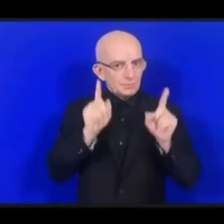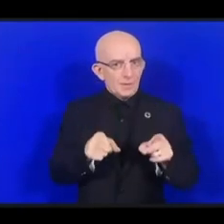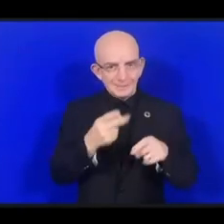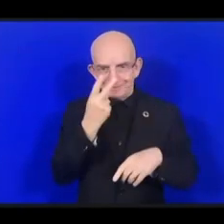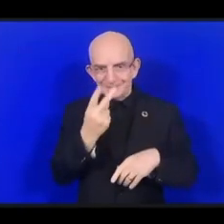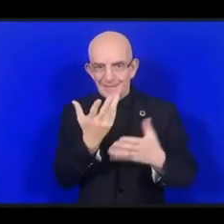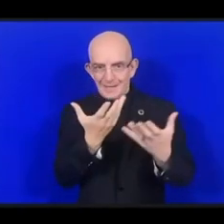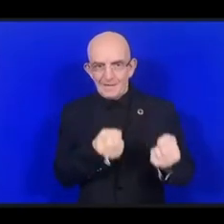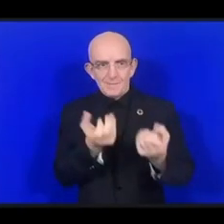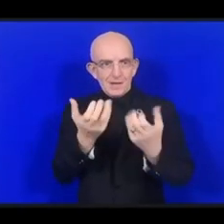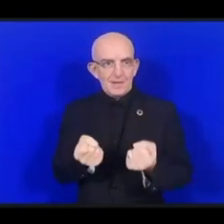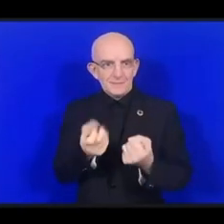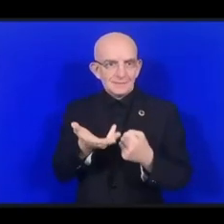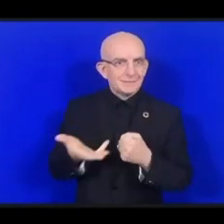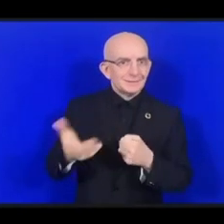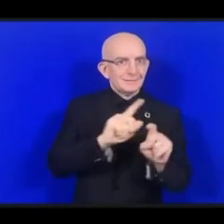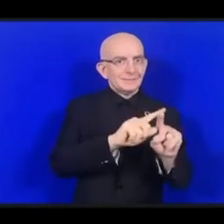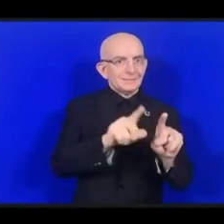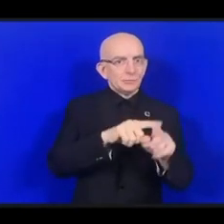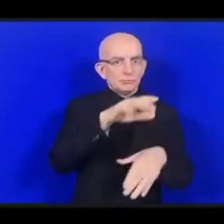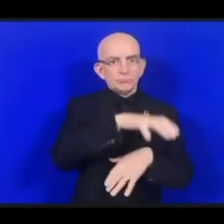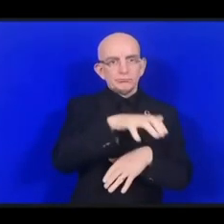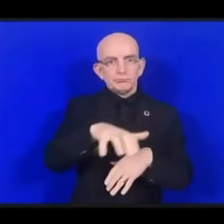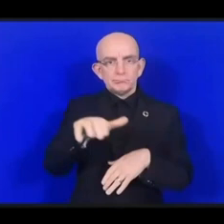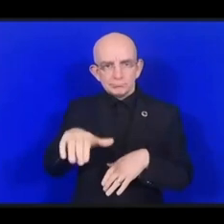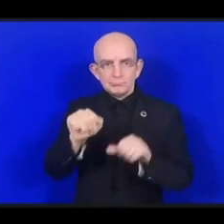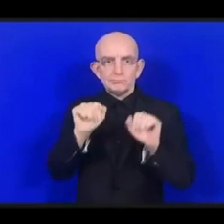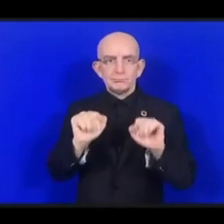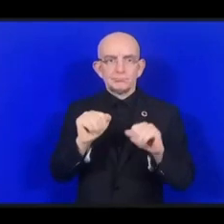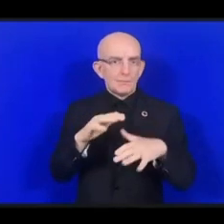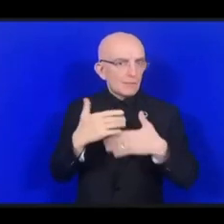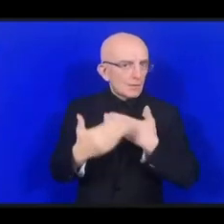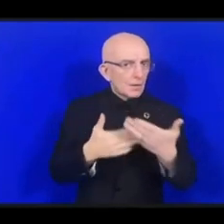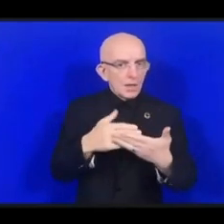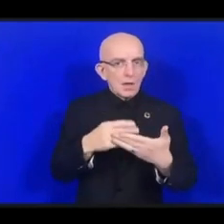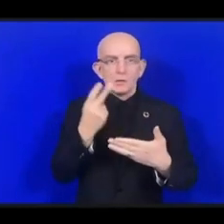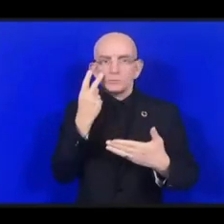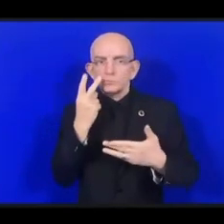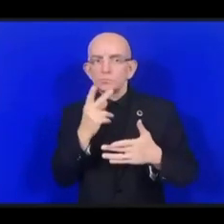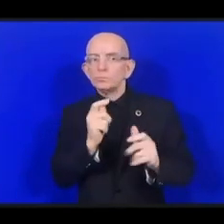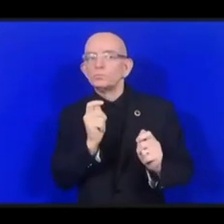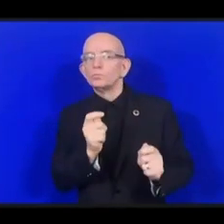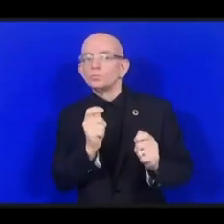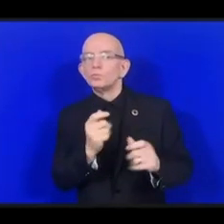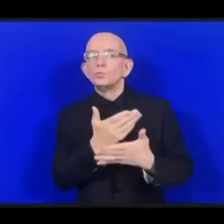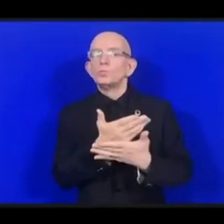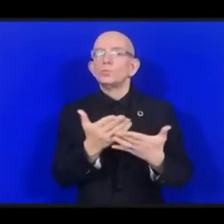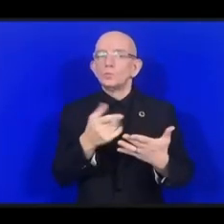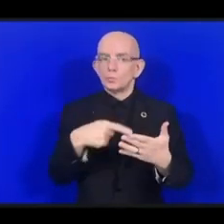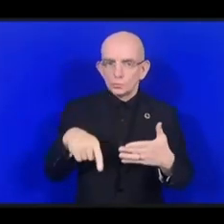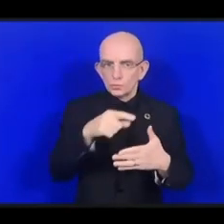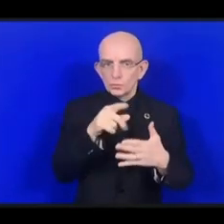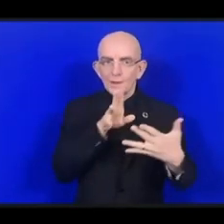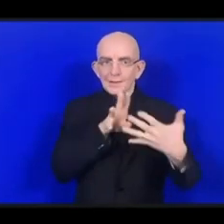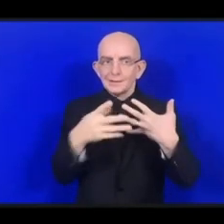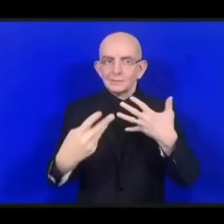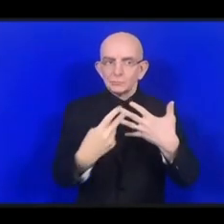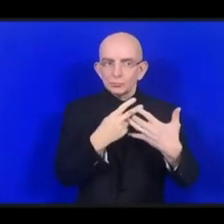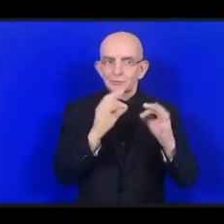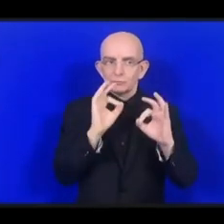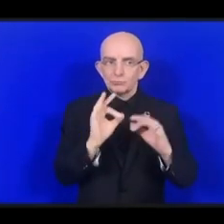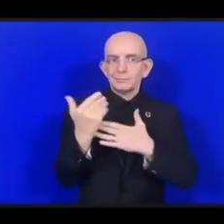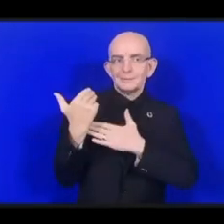الانتهاكات ل خصوصيه المواطنين وسريه معلوماتهم هناك عدد